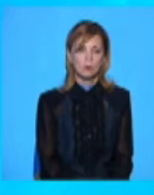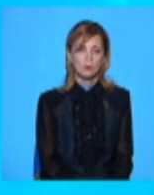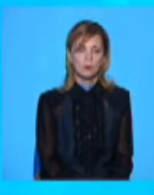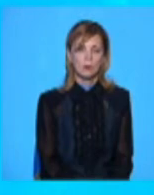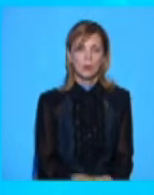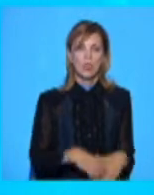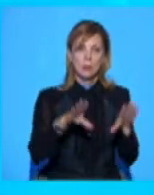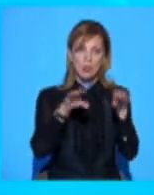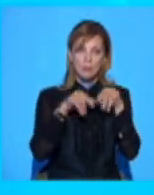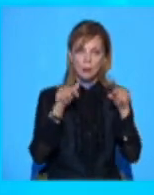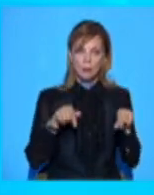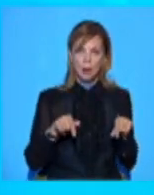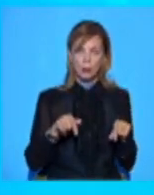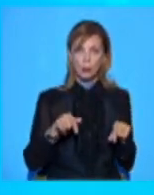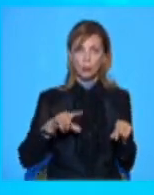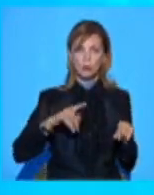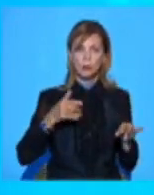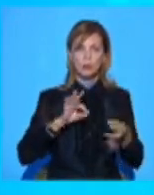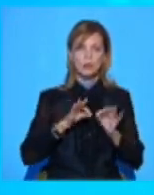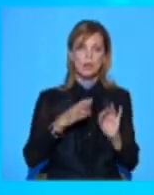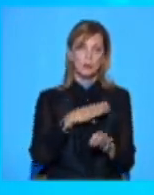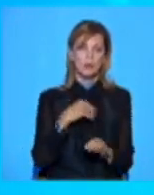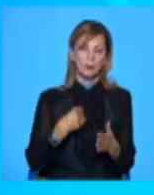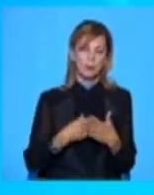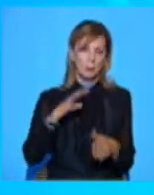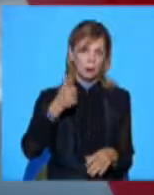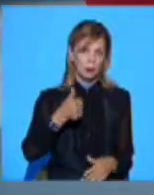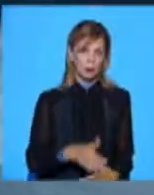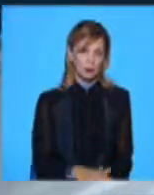Să aflăm acum și ce ne rezervă vremea pentru mâine.